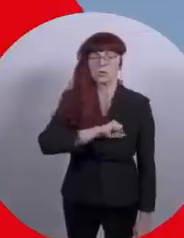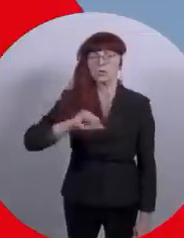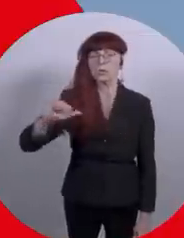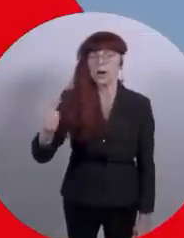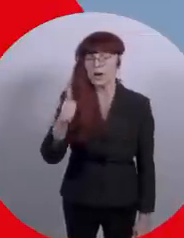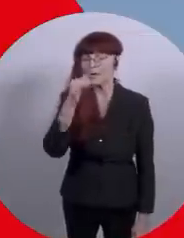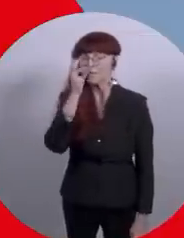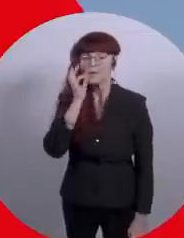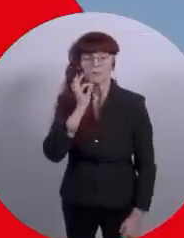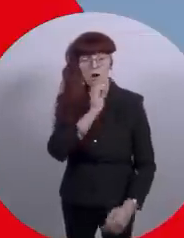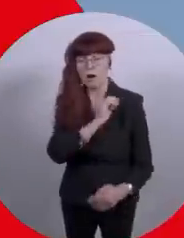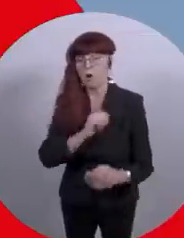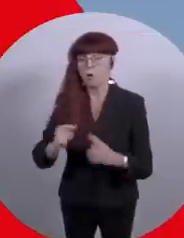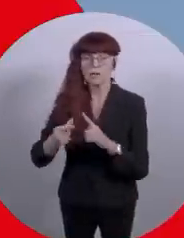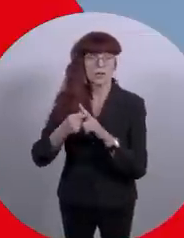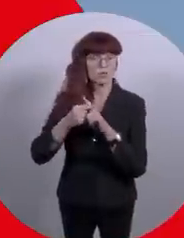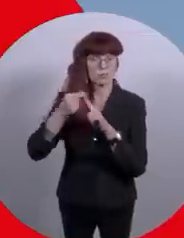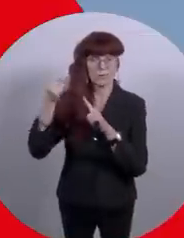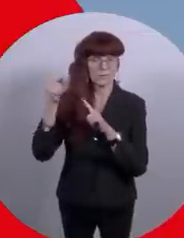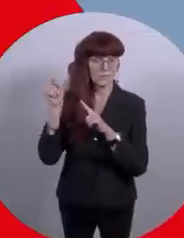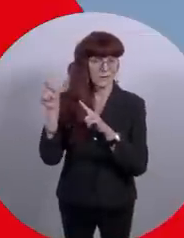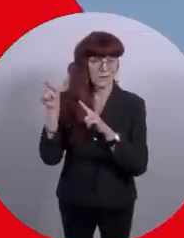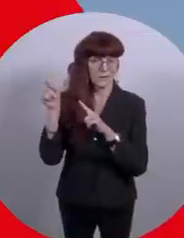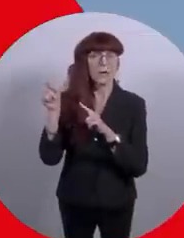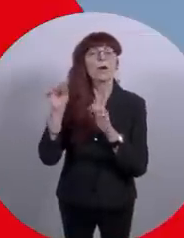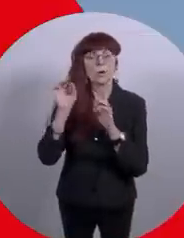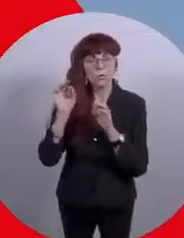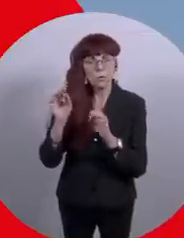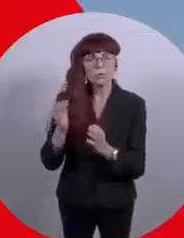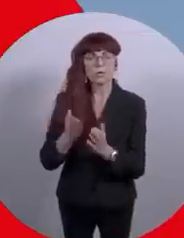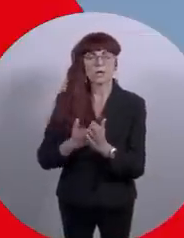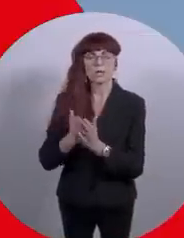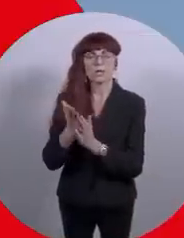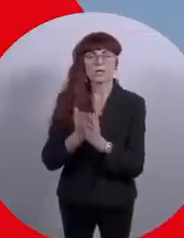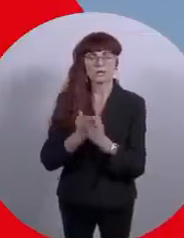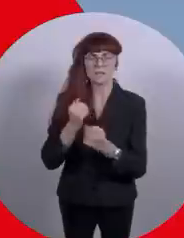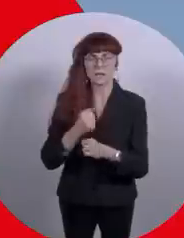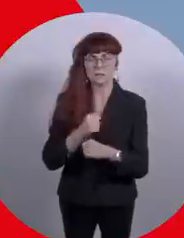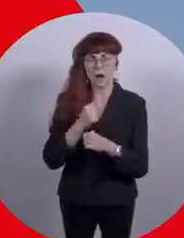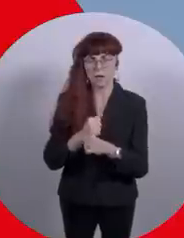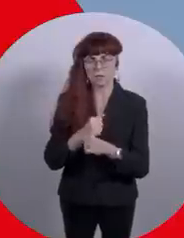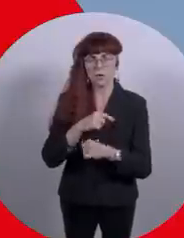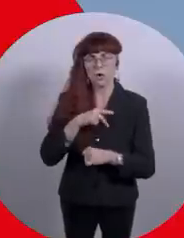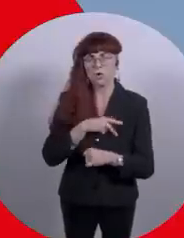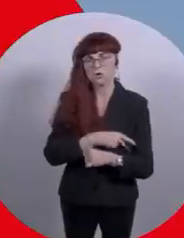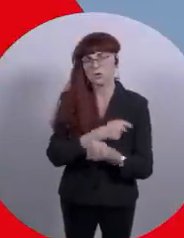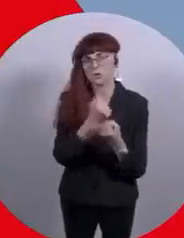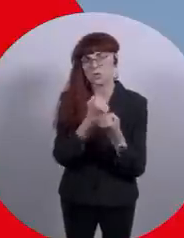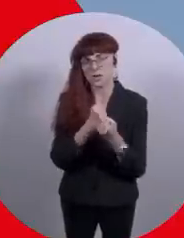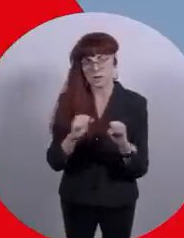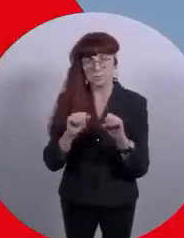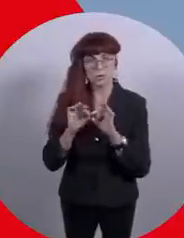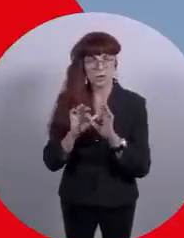der Spitze glaube ich einen guten Dienst das Sozialdemokratie geleistet